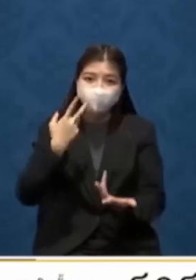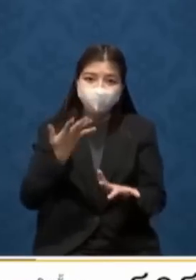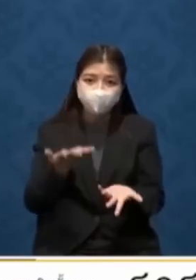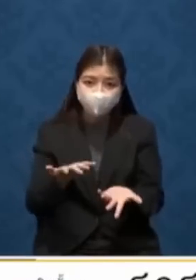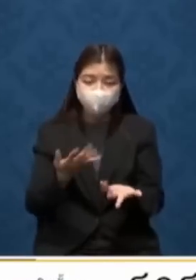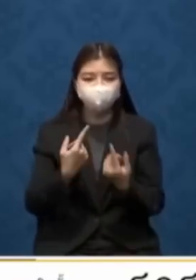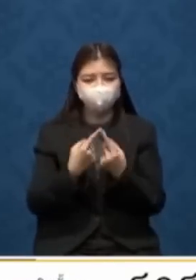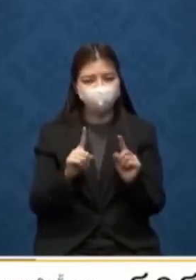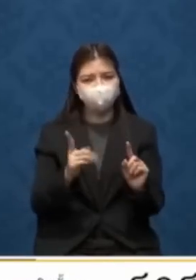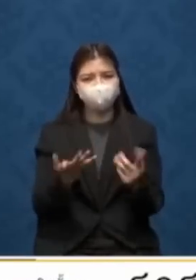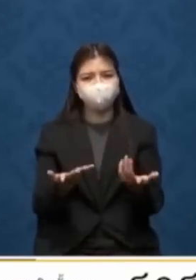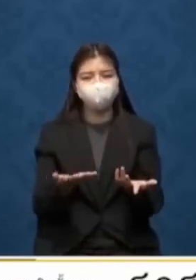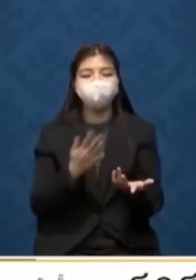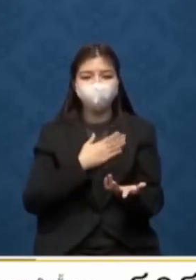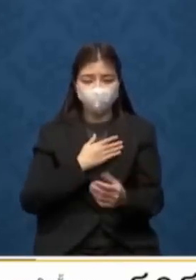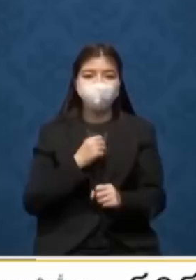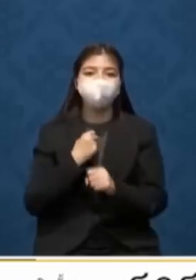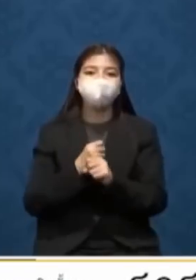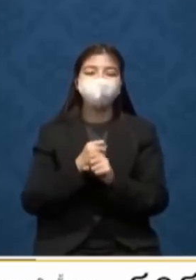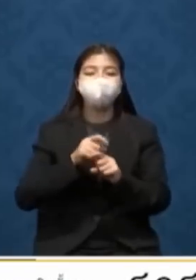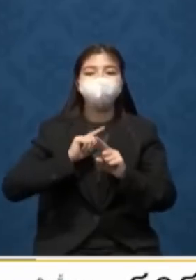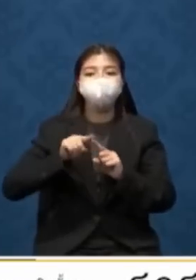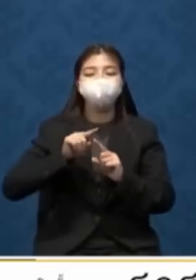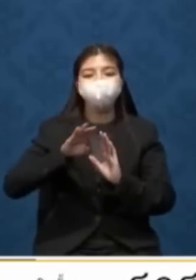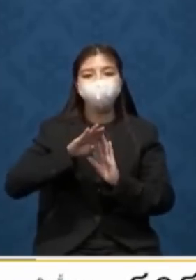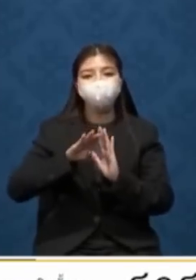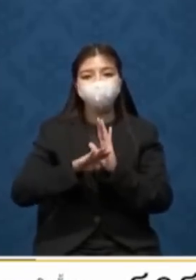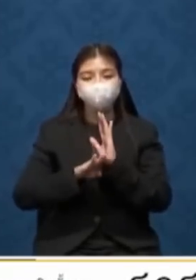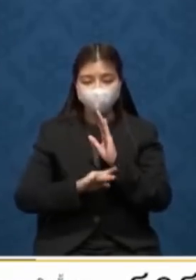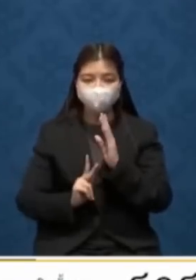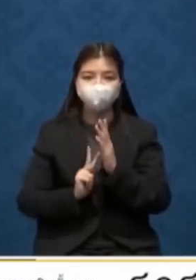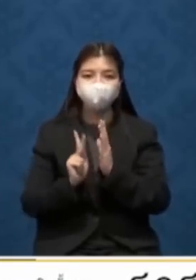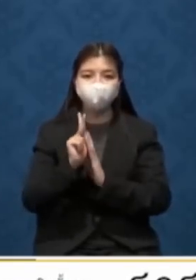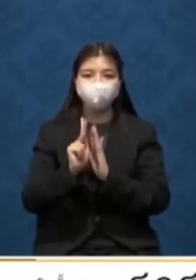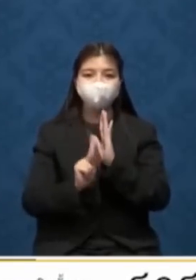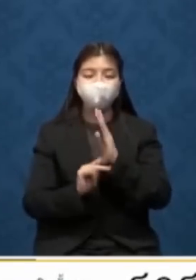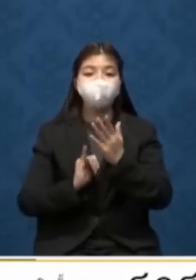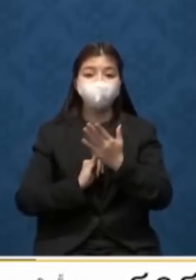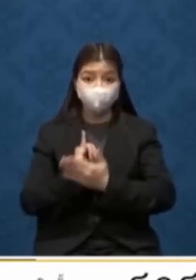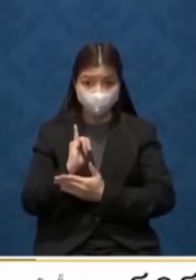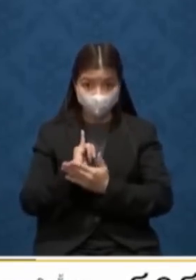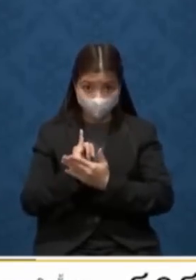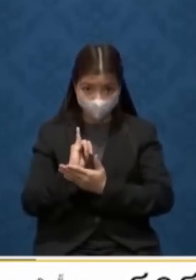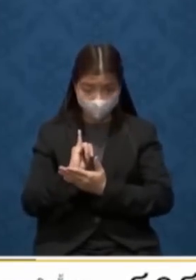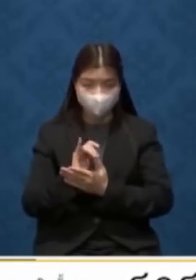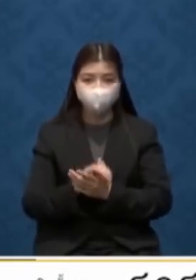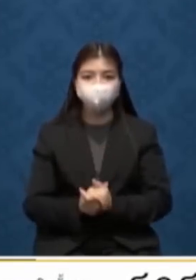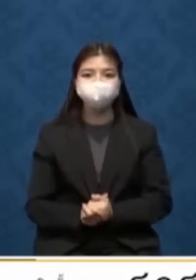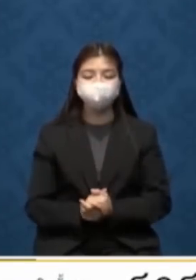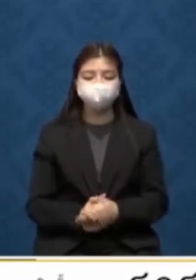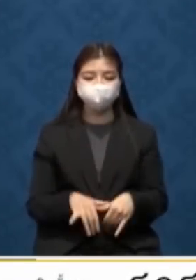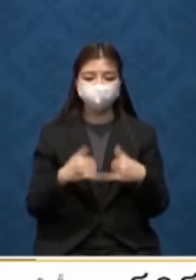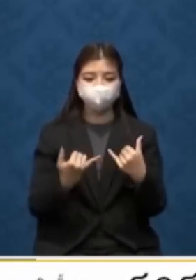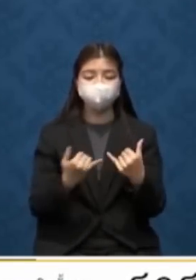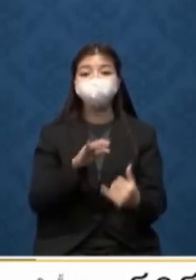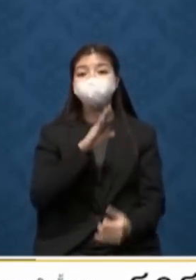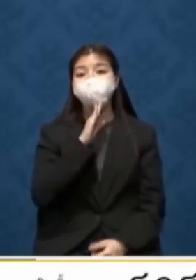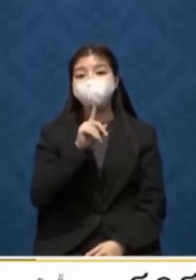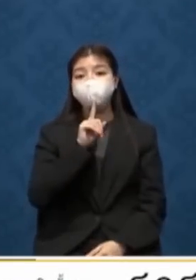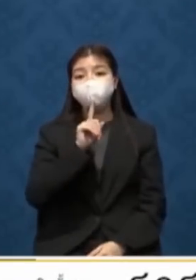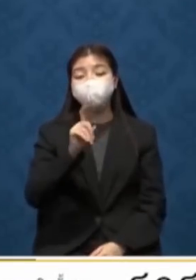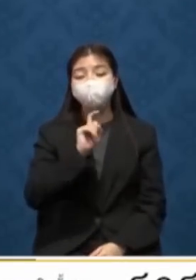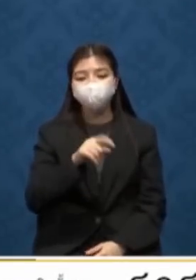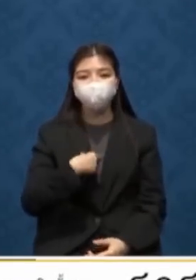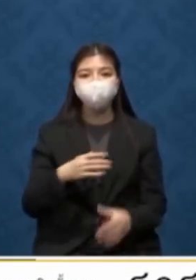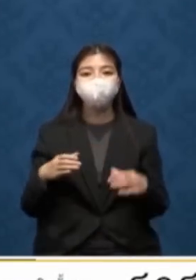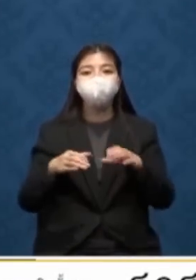แต่เรายืนยันว่าทุกอย่างเราดำเนินการตามกฎหมายเช่นเดียวกันนะครับในขณะเดียวกันถ้าผมกล่าวหาว่าพรรคก้าวไกลของท่าน